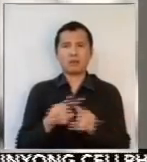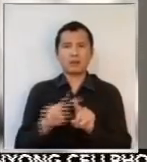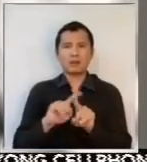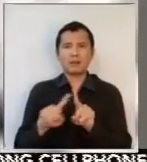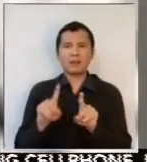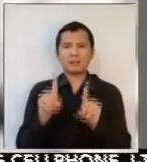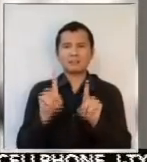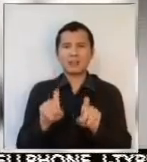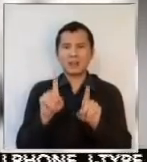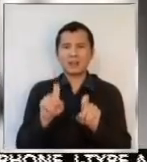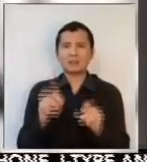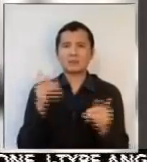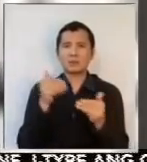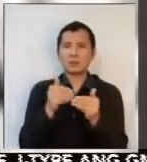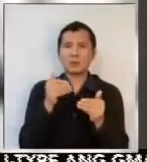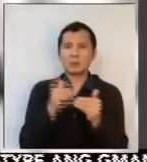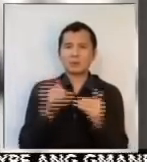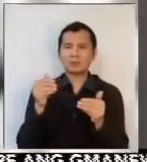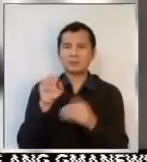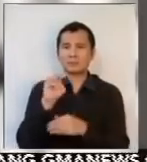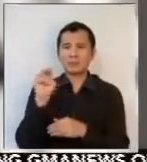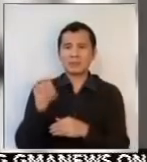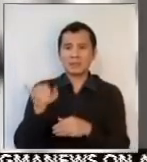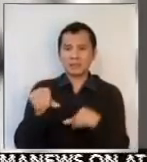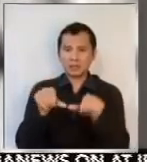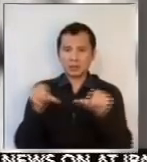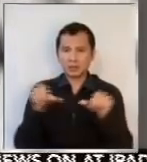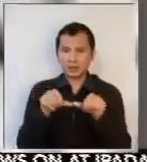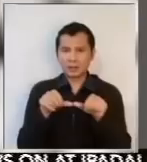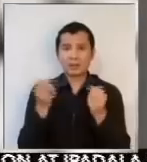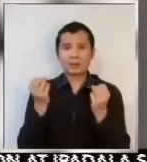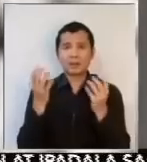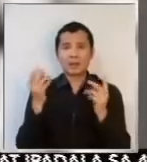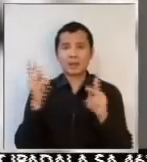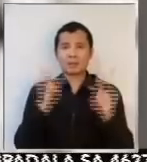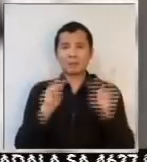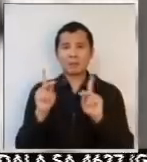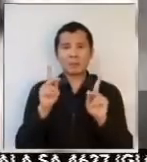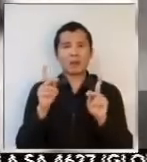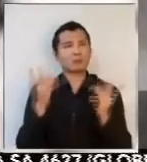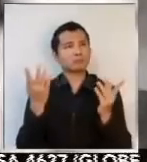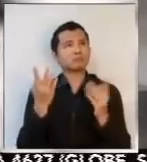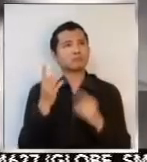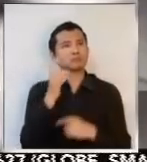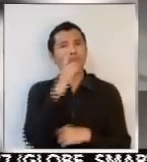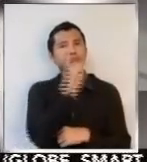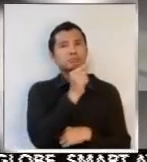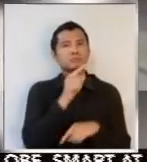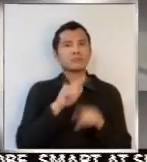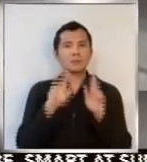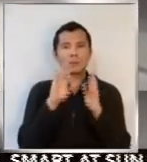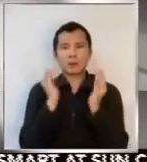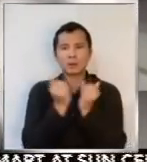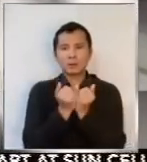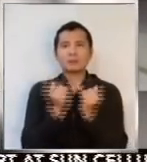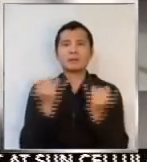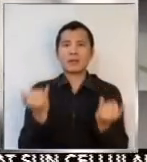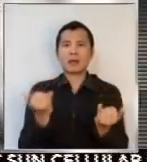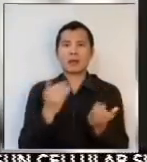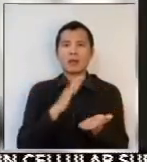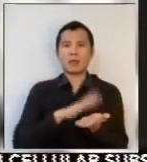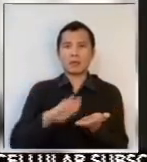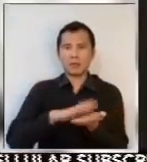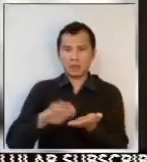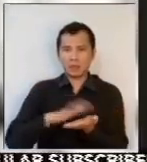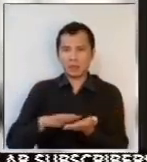Maynila. Ang ilang residente at opisyal ng barangay na nakakita sa mga ito, agad itong winalis. Nangangamba sila sa